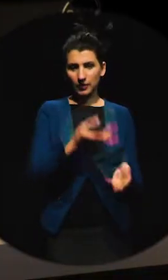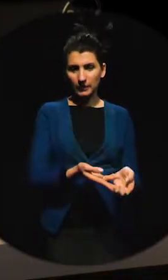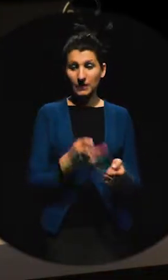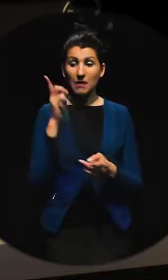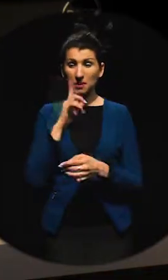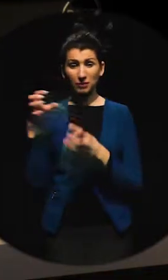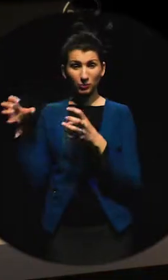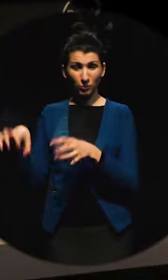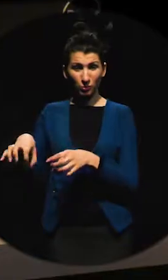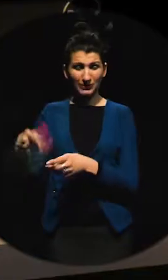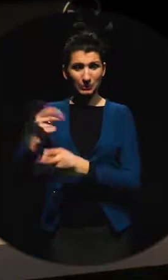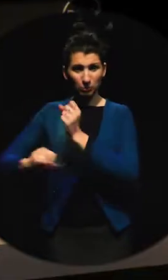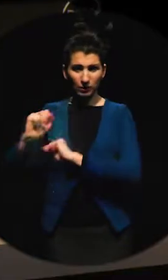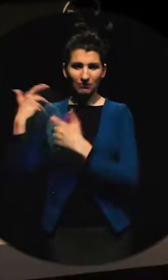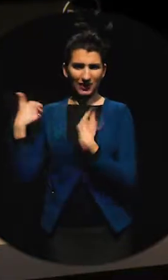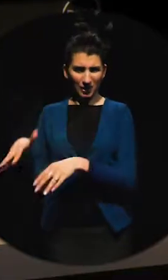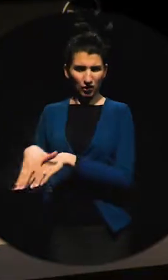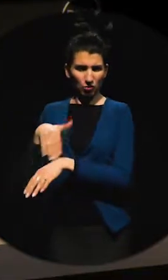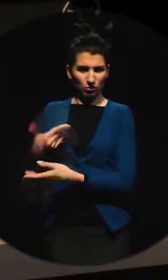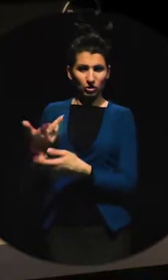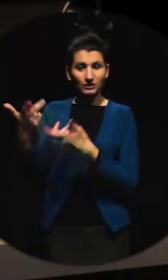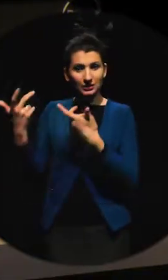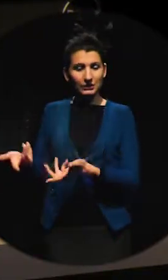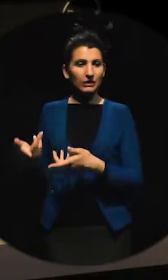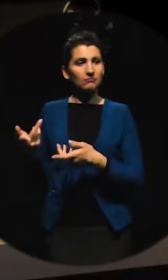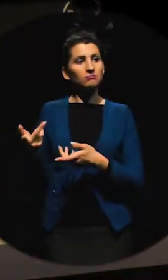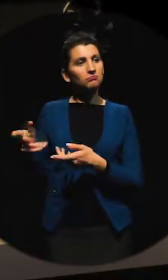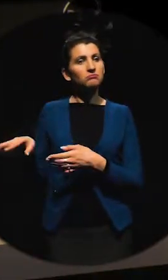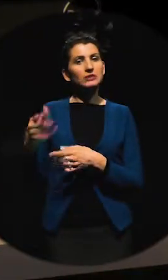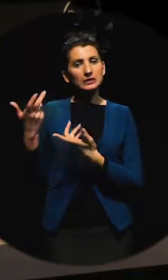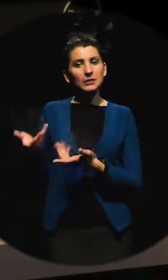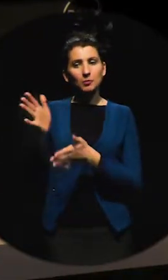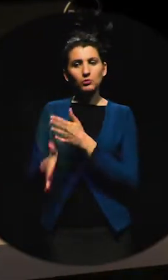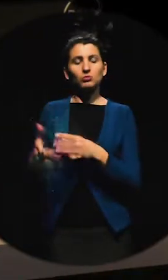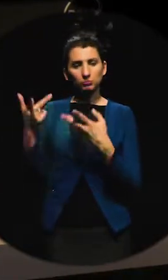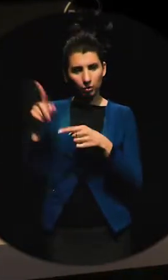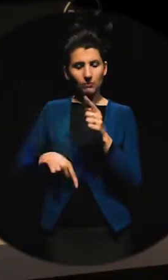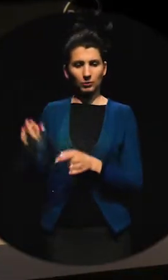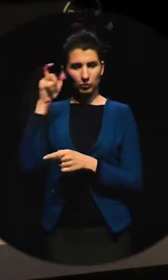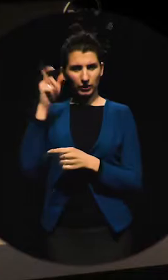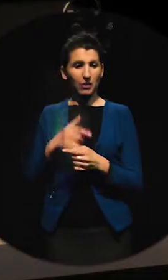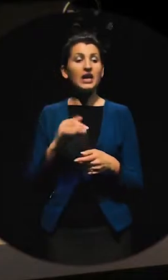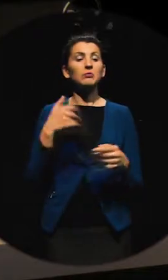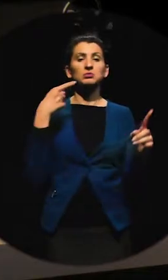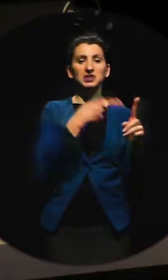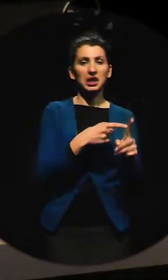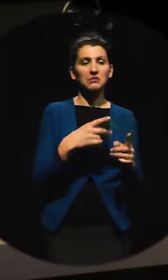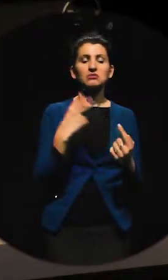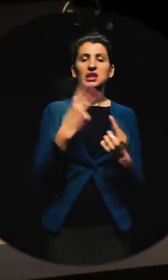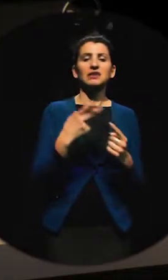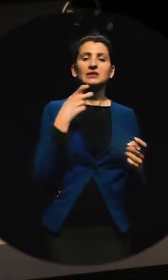tym mówią, im bardziej żałosnego kalekę pokażemy, tym więcej datków zdobędziemy. Oni się przeciw